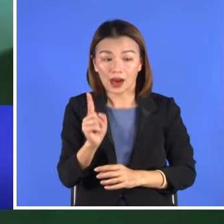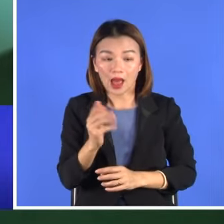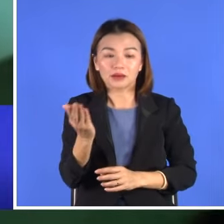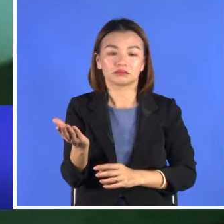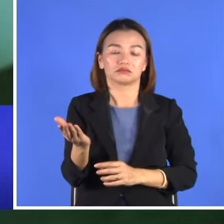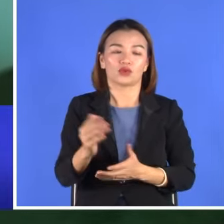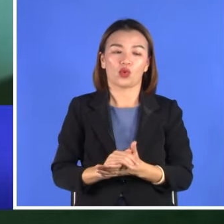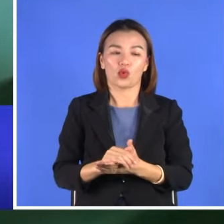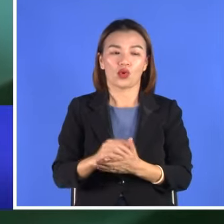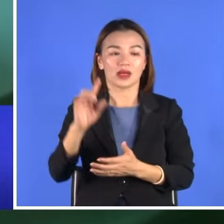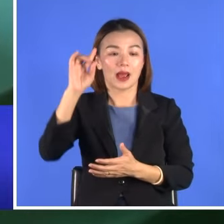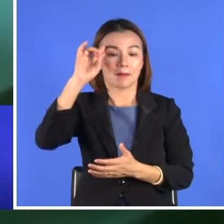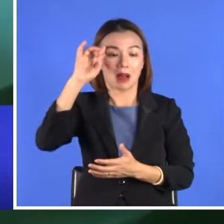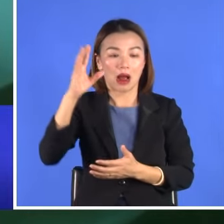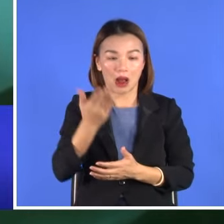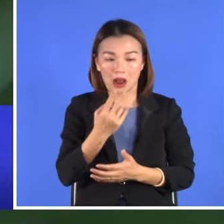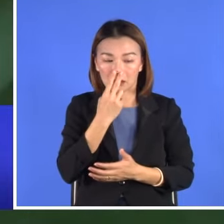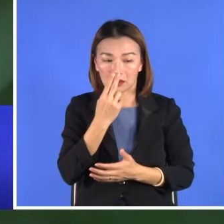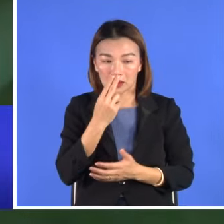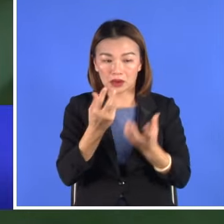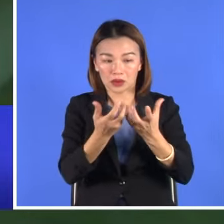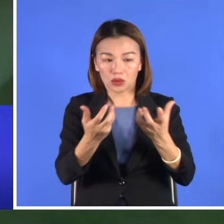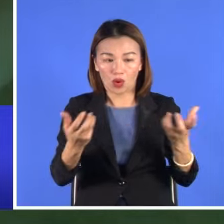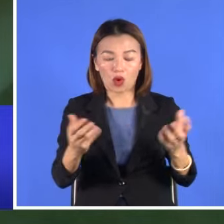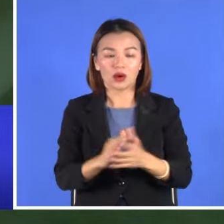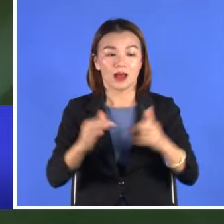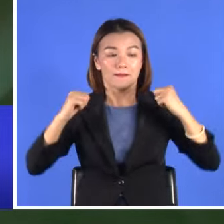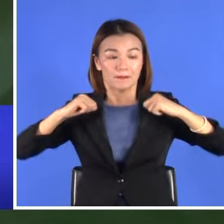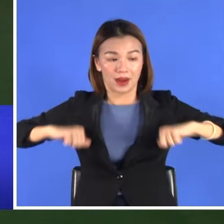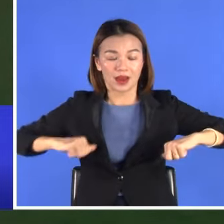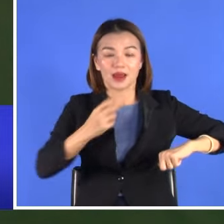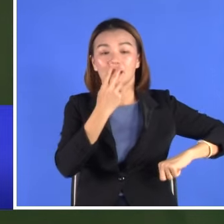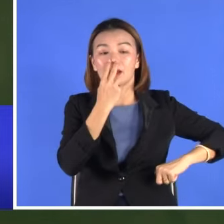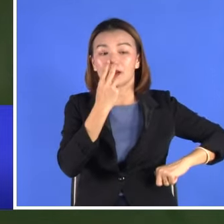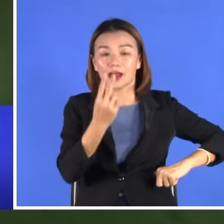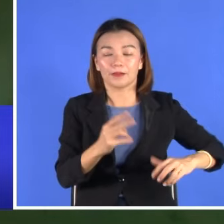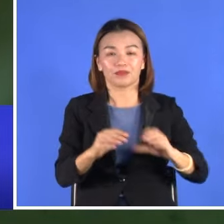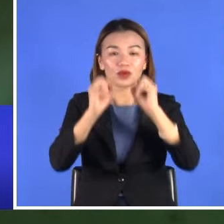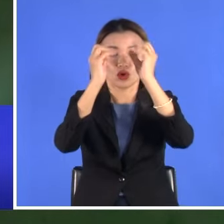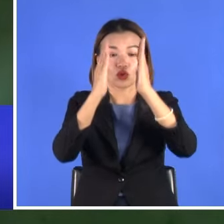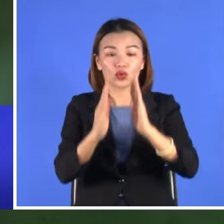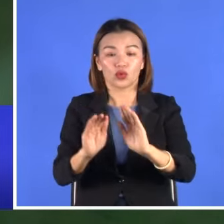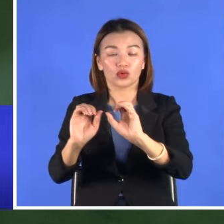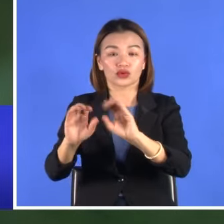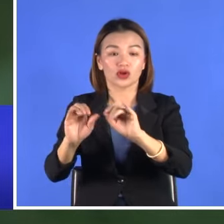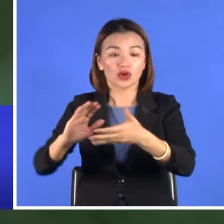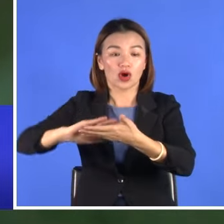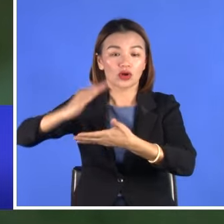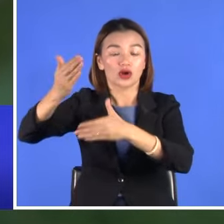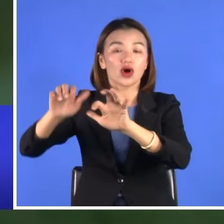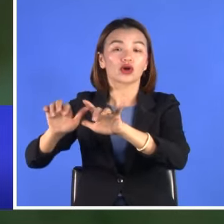ยาแล้วก็เป้ของคนร้ายเจ้าของบ้านคือคุณวุฒินันบอกว่าเป็นครูสอนคอมพิวเตอร์อยู่ที่โรงเรียนแห่งนึงในอำเภอ